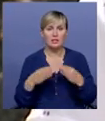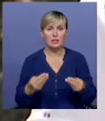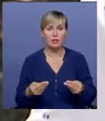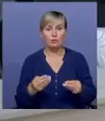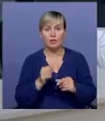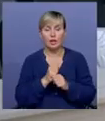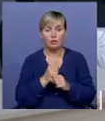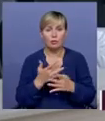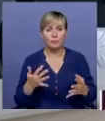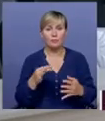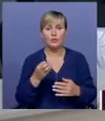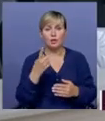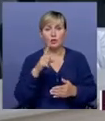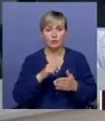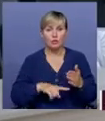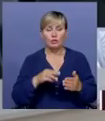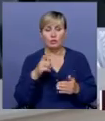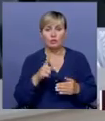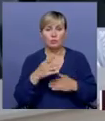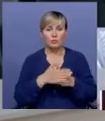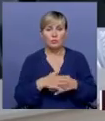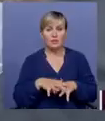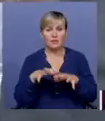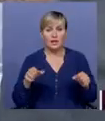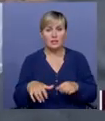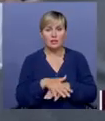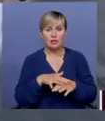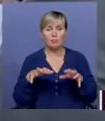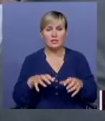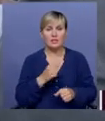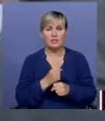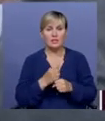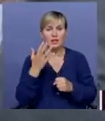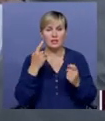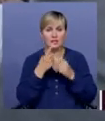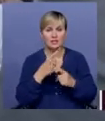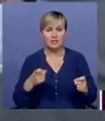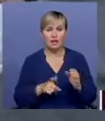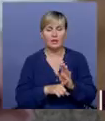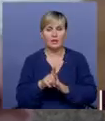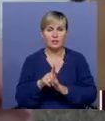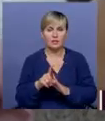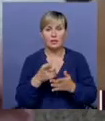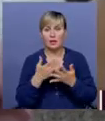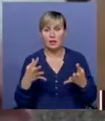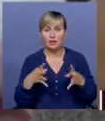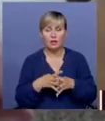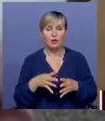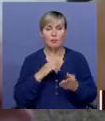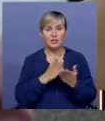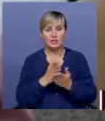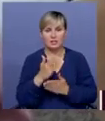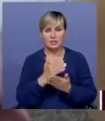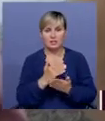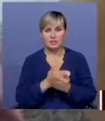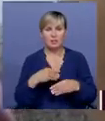каникулы налоговые. Еще один уверенный шаг, чтобы сблизить власть с народом, президент сделал, когда заявил о начале курса либерализации политической